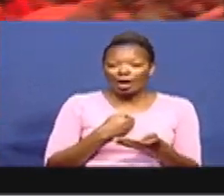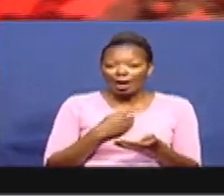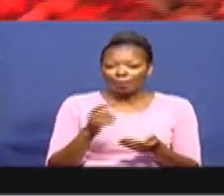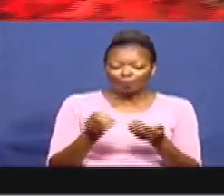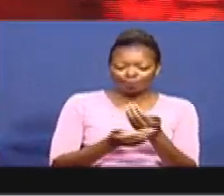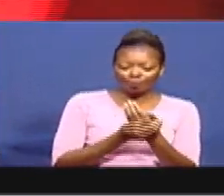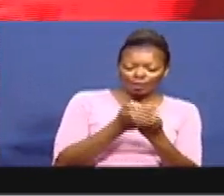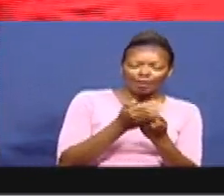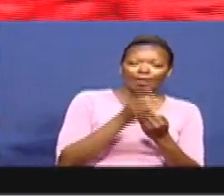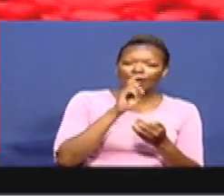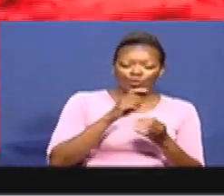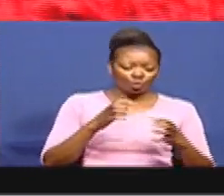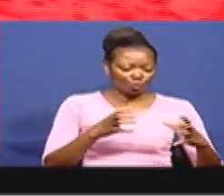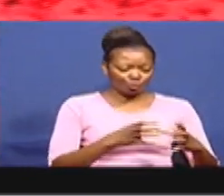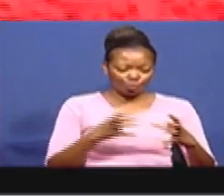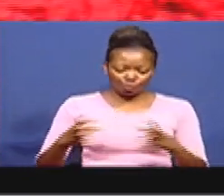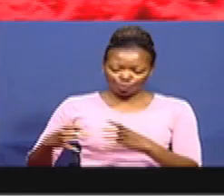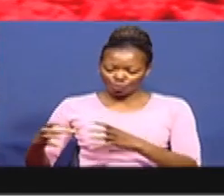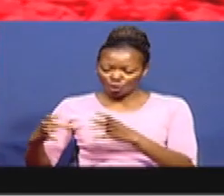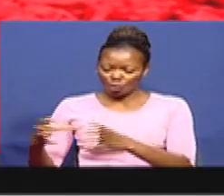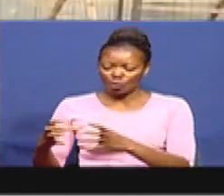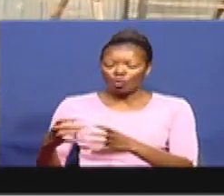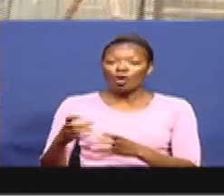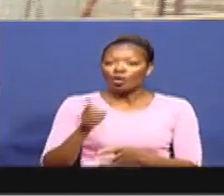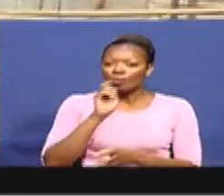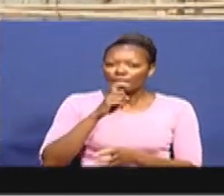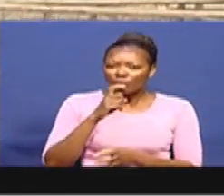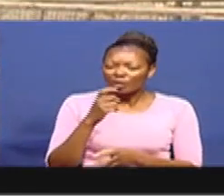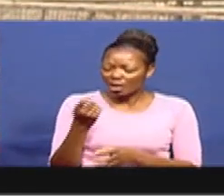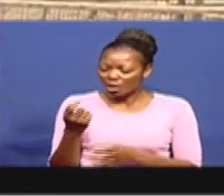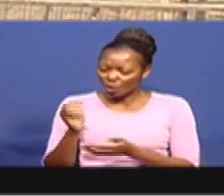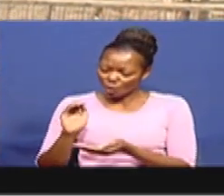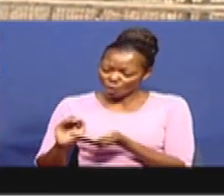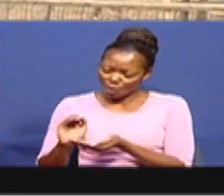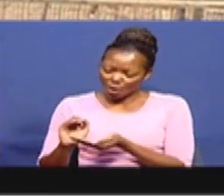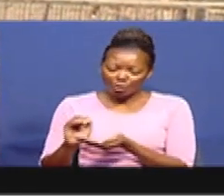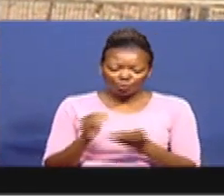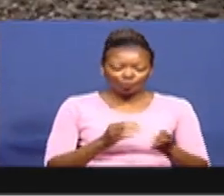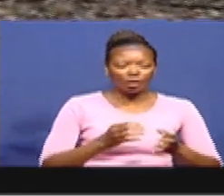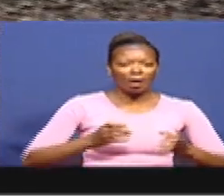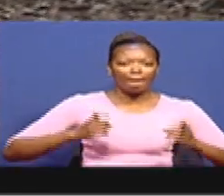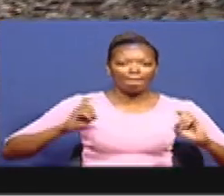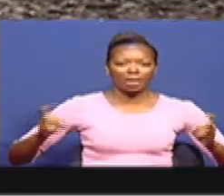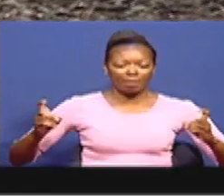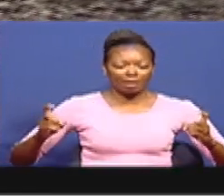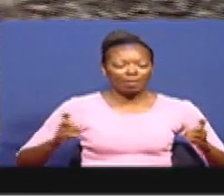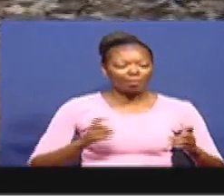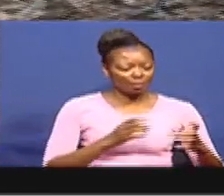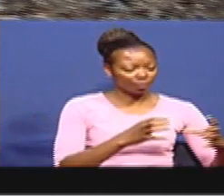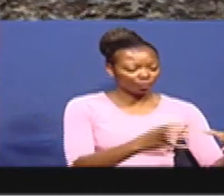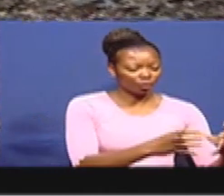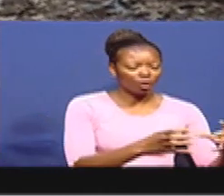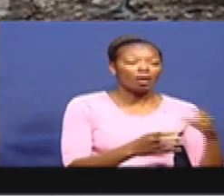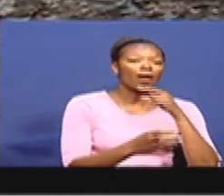mafungu. Vifaranga peke yao, wale wakubwa sehemu yao, jogoo na wale wa kike mbali